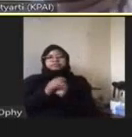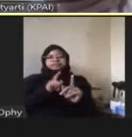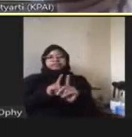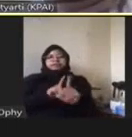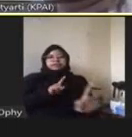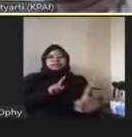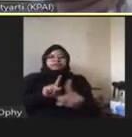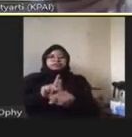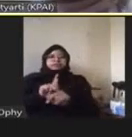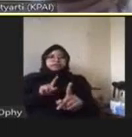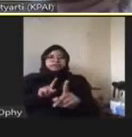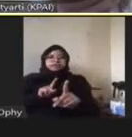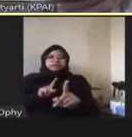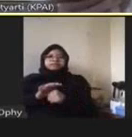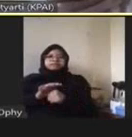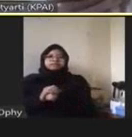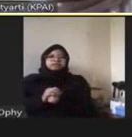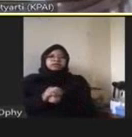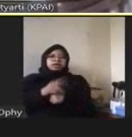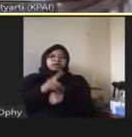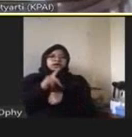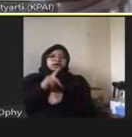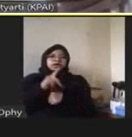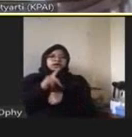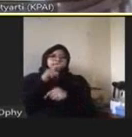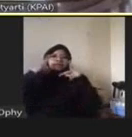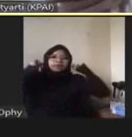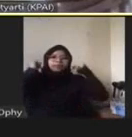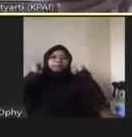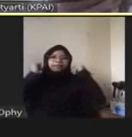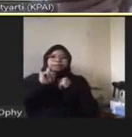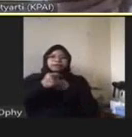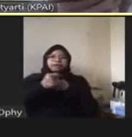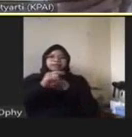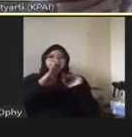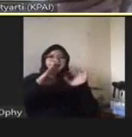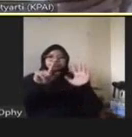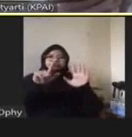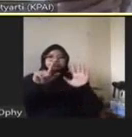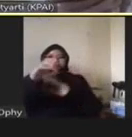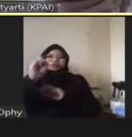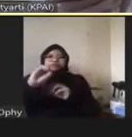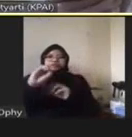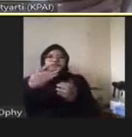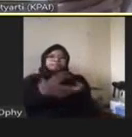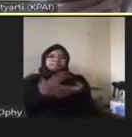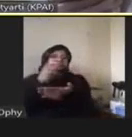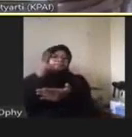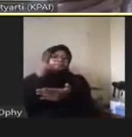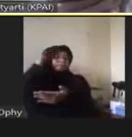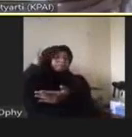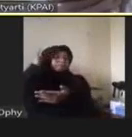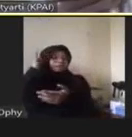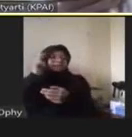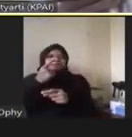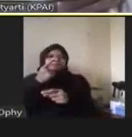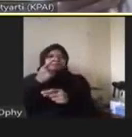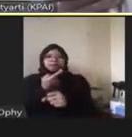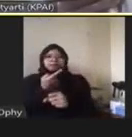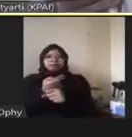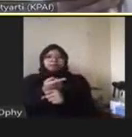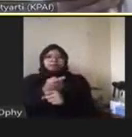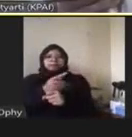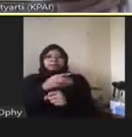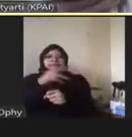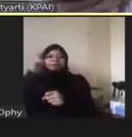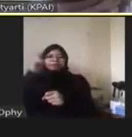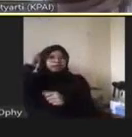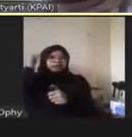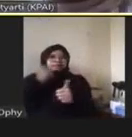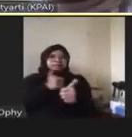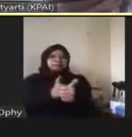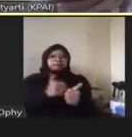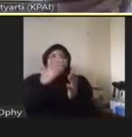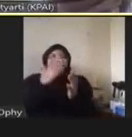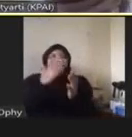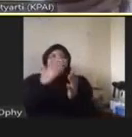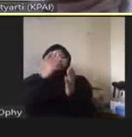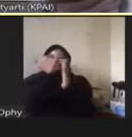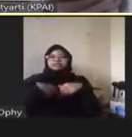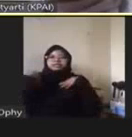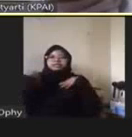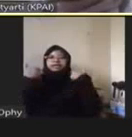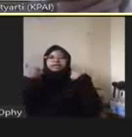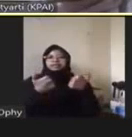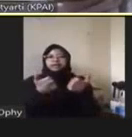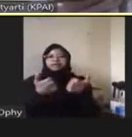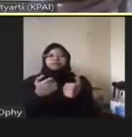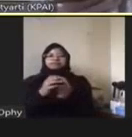57%, wajib menggunakan masker 74%, pemerintah diminta untuk membuat protokol kesehatan dan keselamatan selama anak berada di sekolah dengan ketat. Tadi